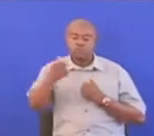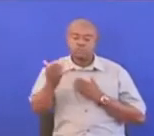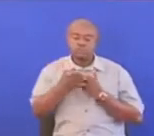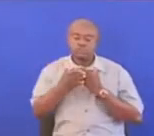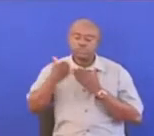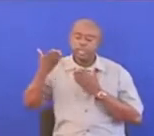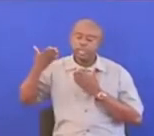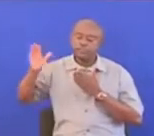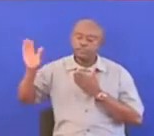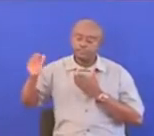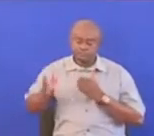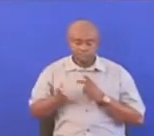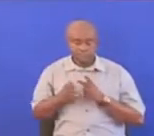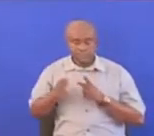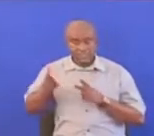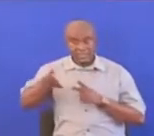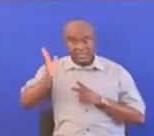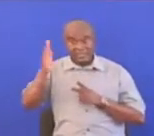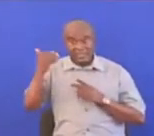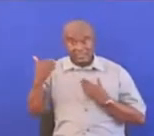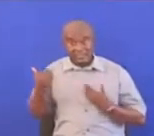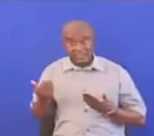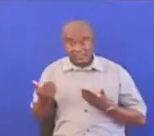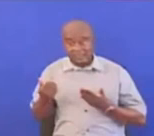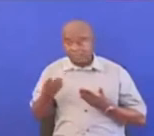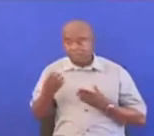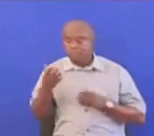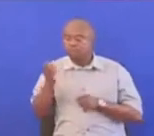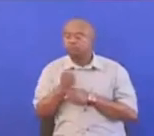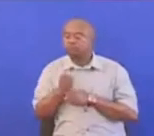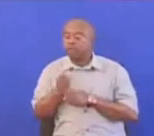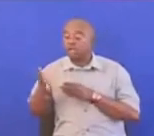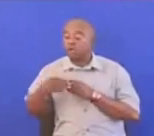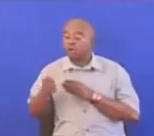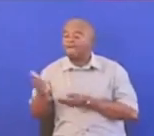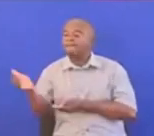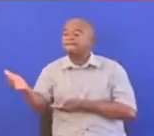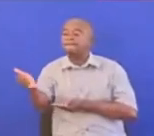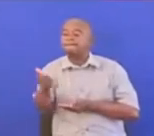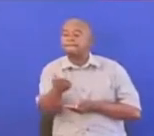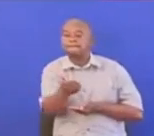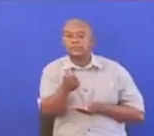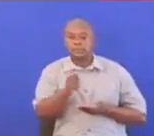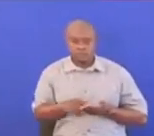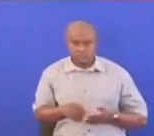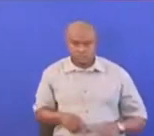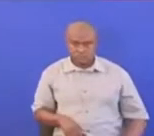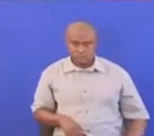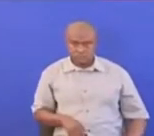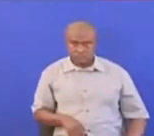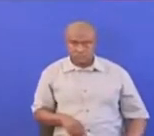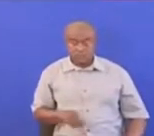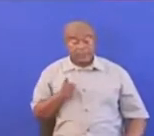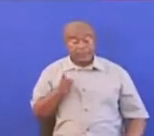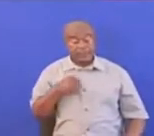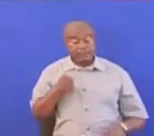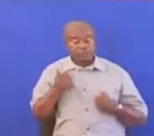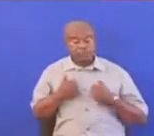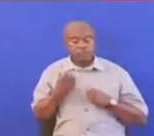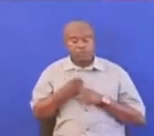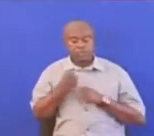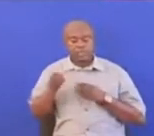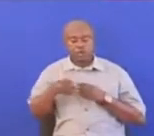ya nchi, na serikali itapata pesa za kigeni, na inasemekana kwamba takriban tutakwenda kupata